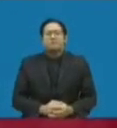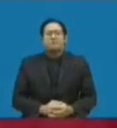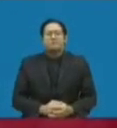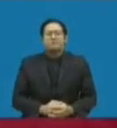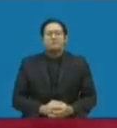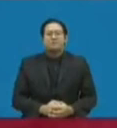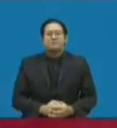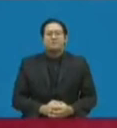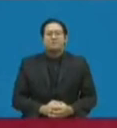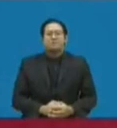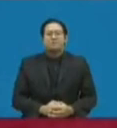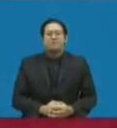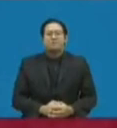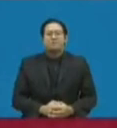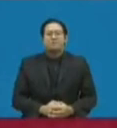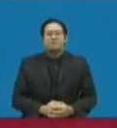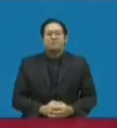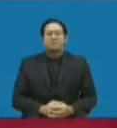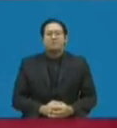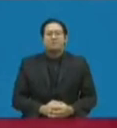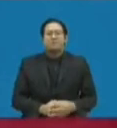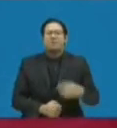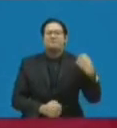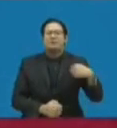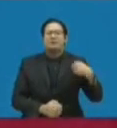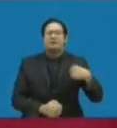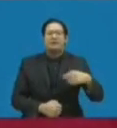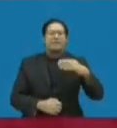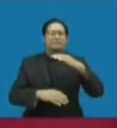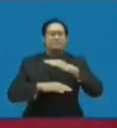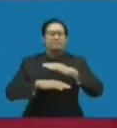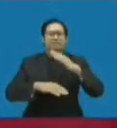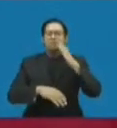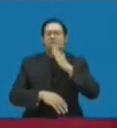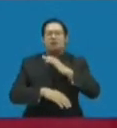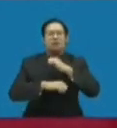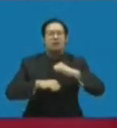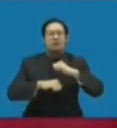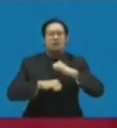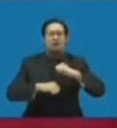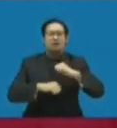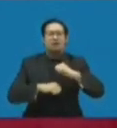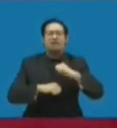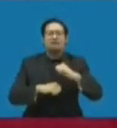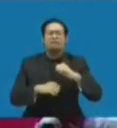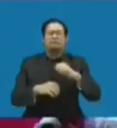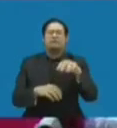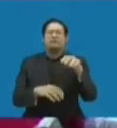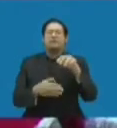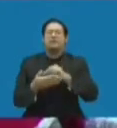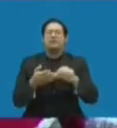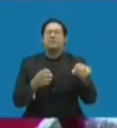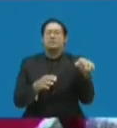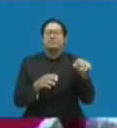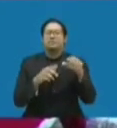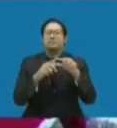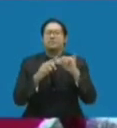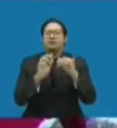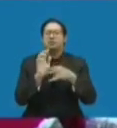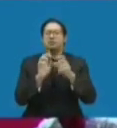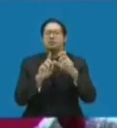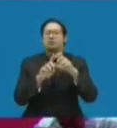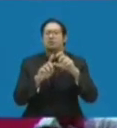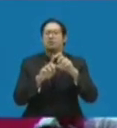Hai Bapak Menteri Pemuda dan Olahraga Republik Indonesia Doktor Haji Zainudin Amali SE